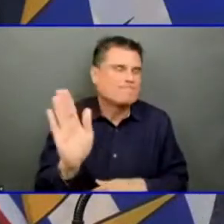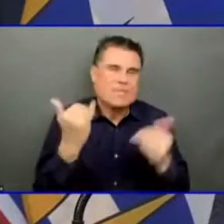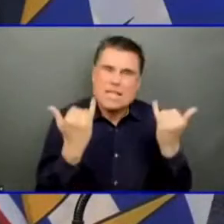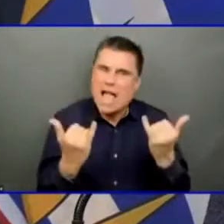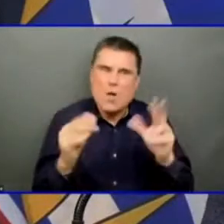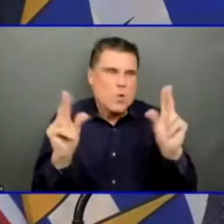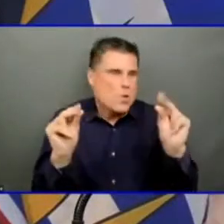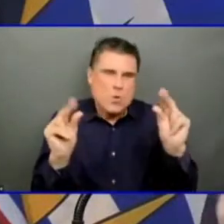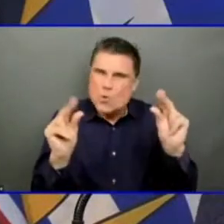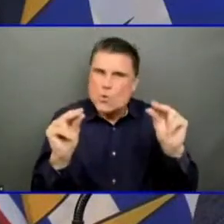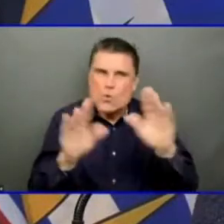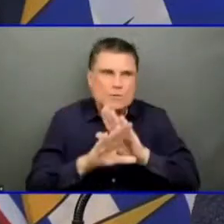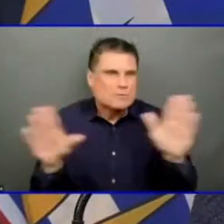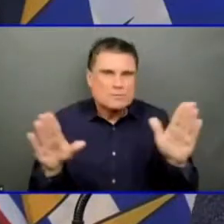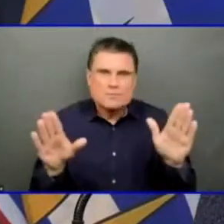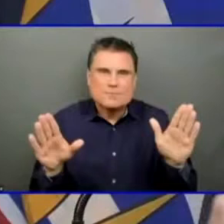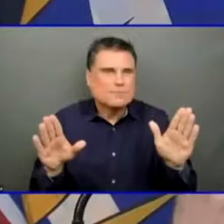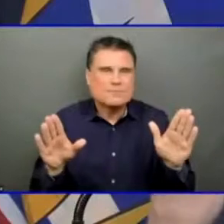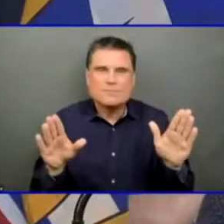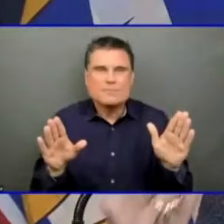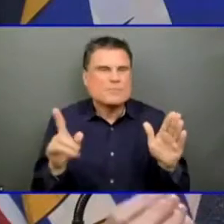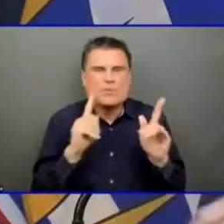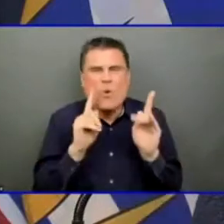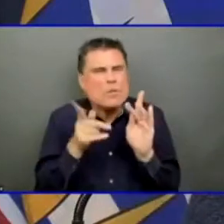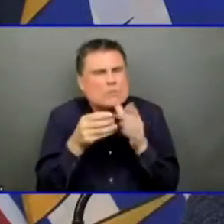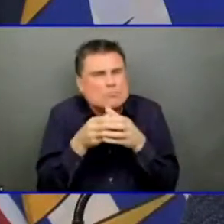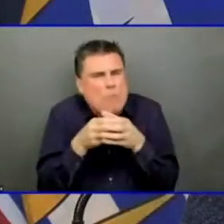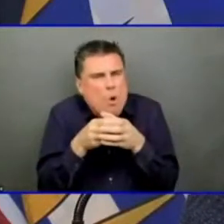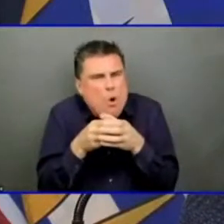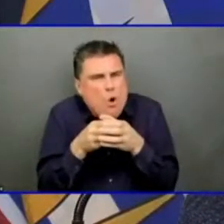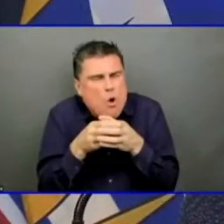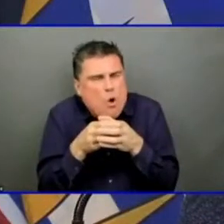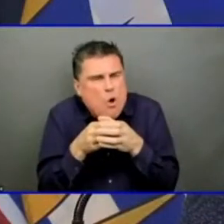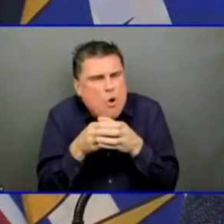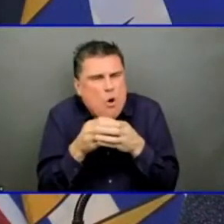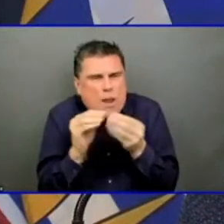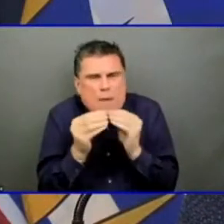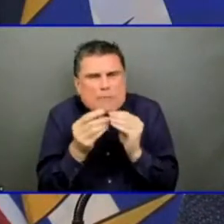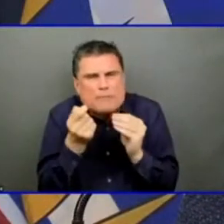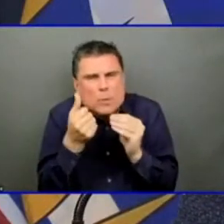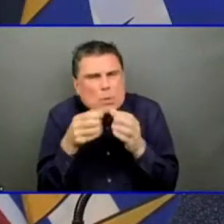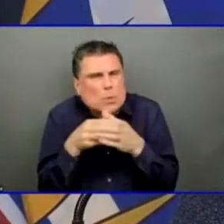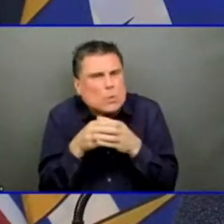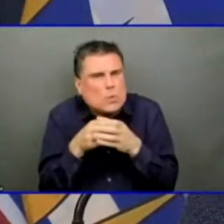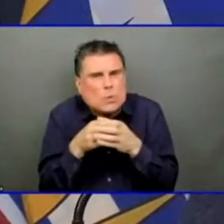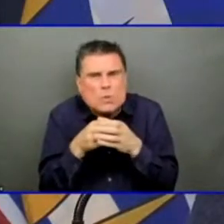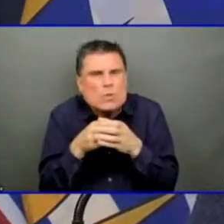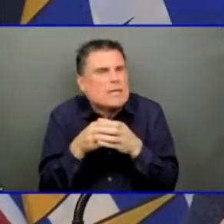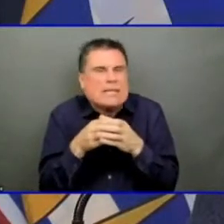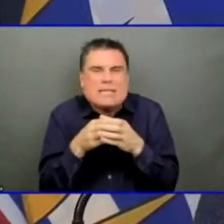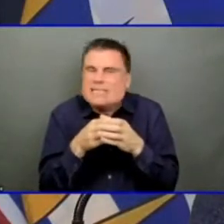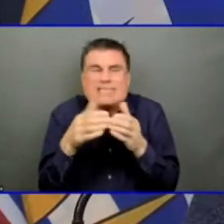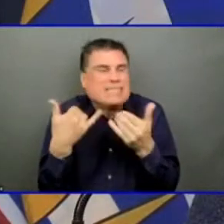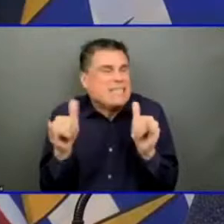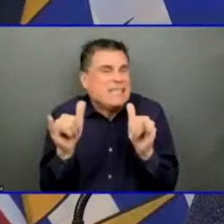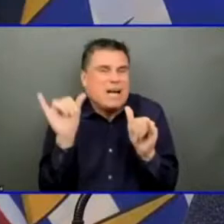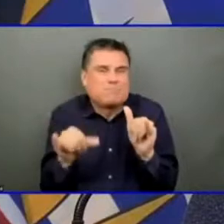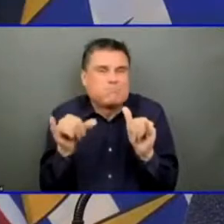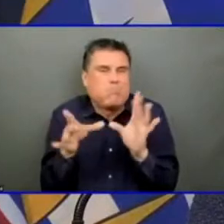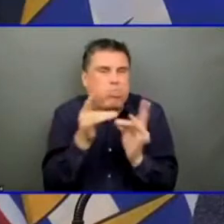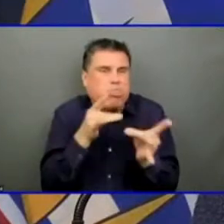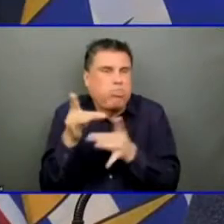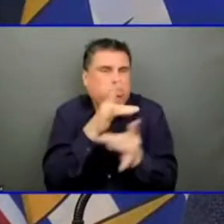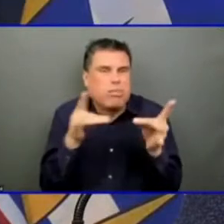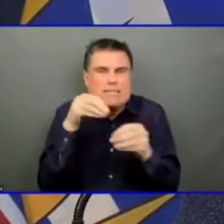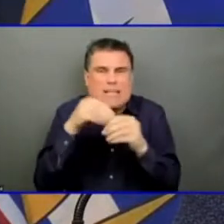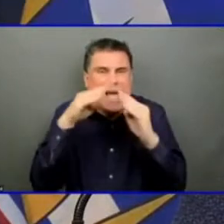的。 And we've seen that. We've seen birthday parties with 我 less 们已经 than 看 10 到了很 people 多 where 了， somebody 就算小于10个人的室内的生日